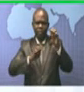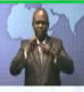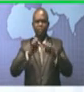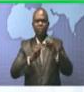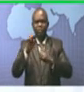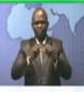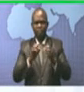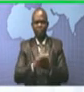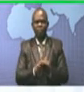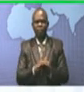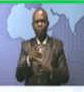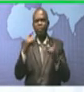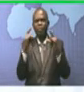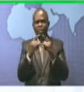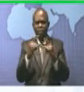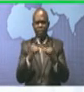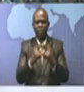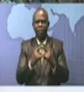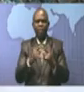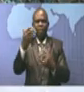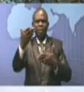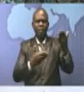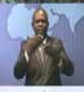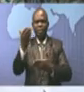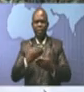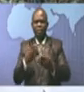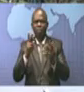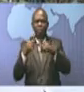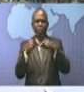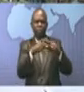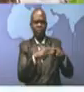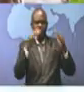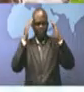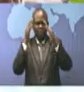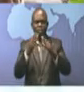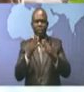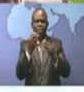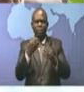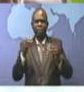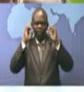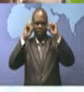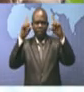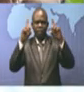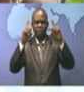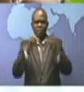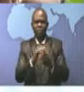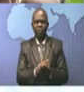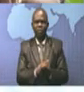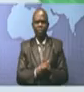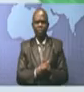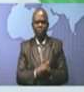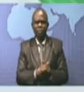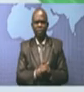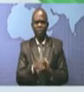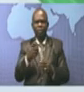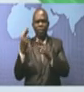une réunion qui semble différents intervenants dans le secteur de l'éducation scolaire en province de Karusi. Au premier chef,